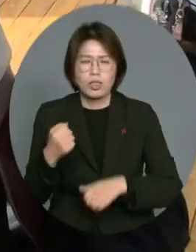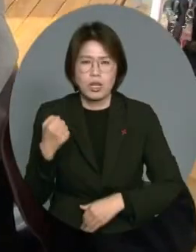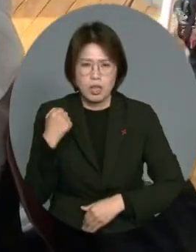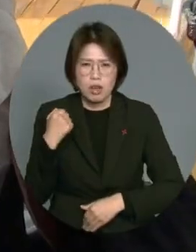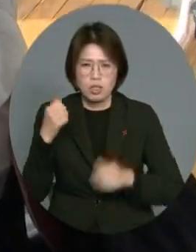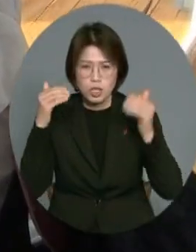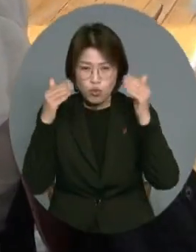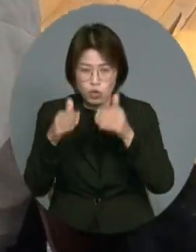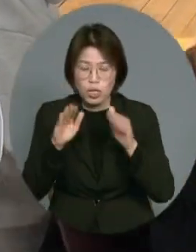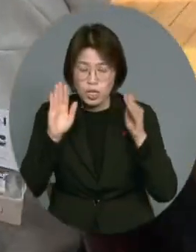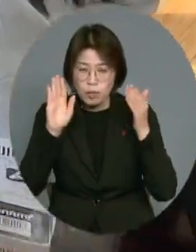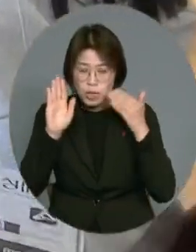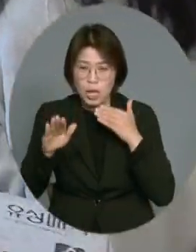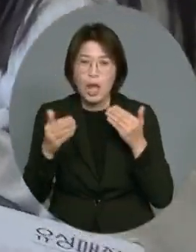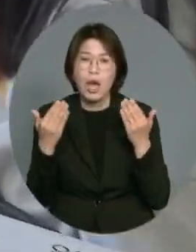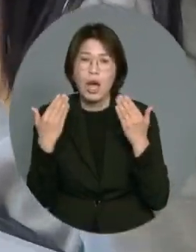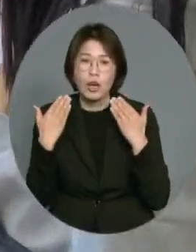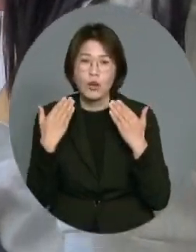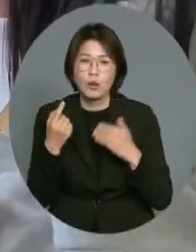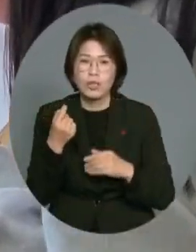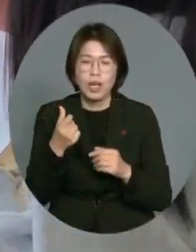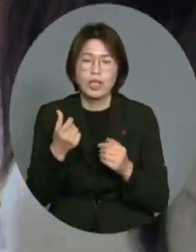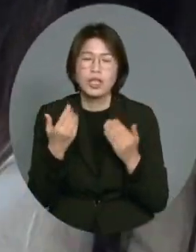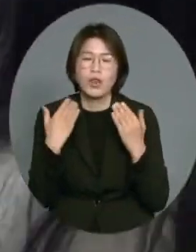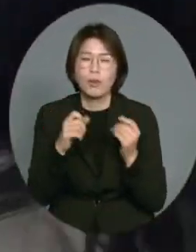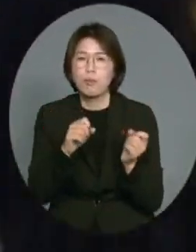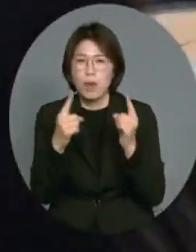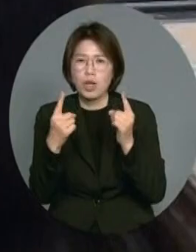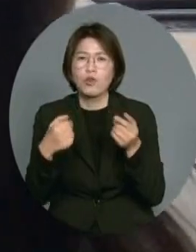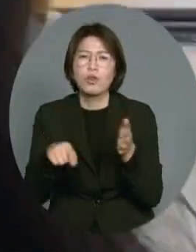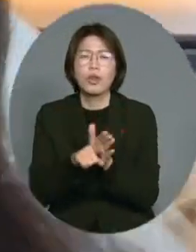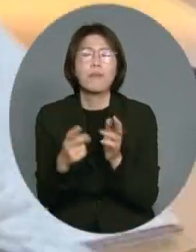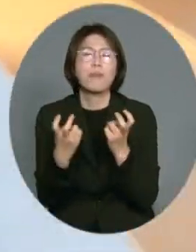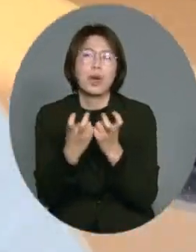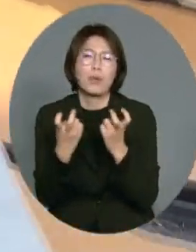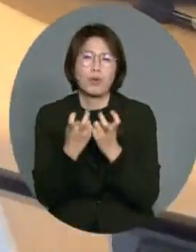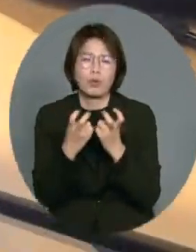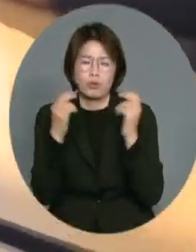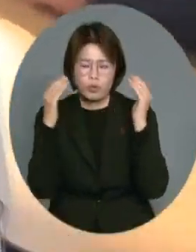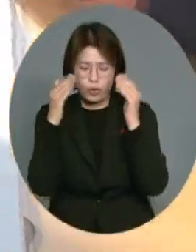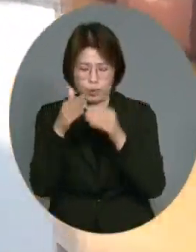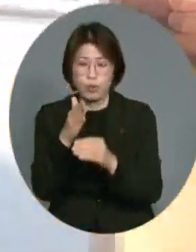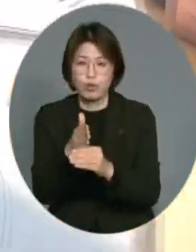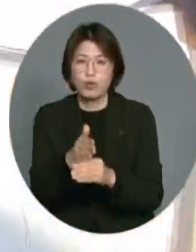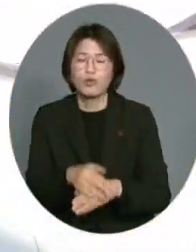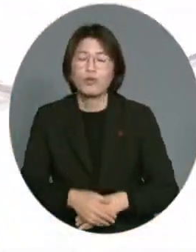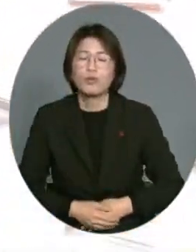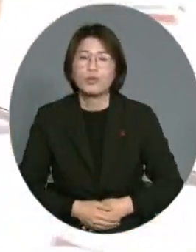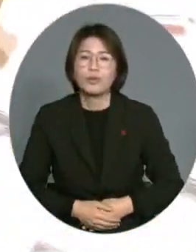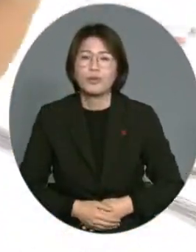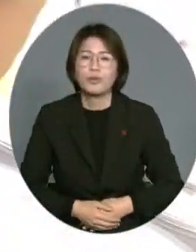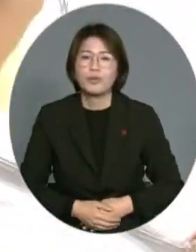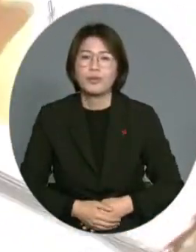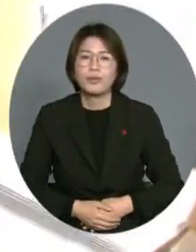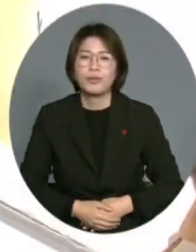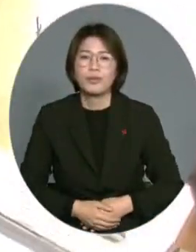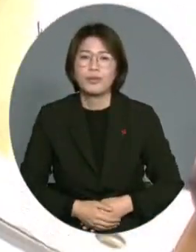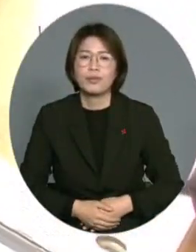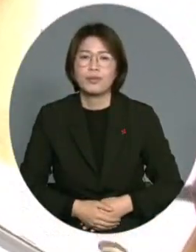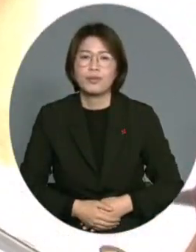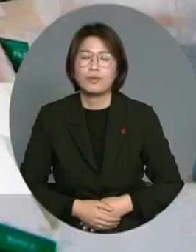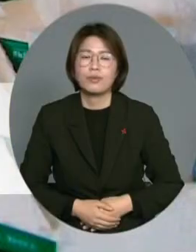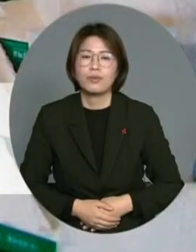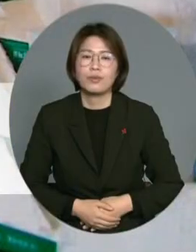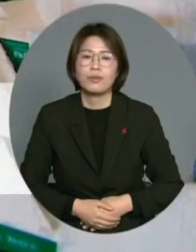강조하는 미래 학교가 작은 학교를 살리기 위한 대안으로 주목받고 있습니다. MBC 뉴스 조재한입니다.